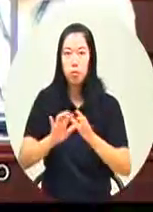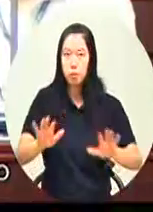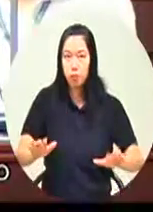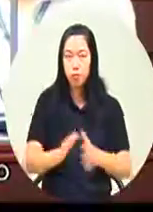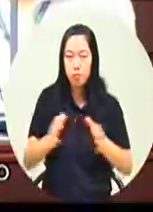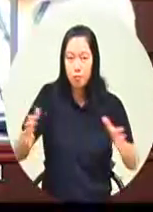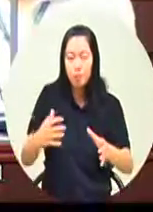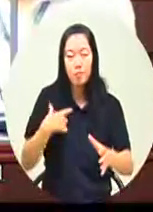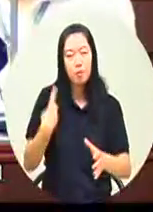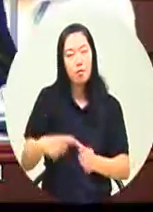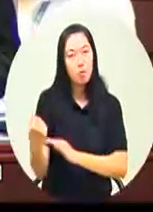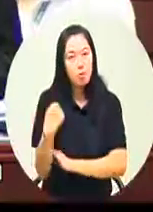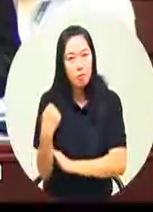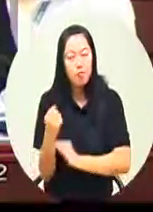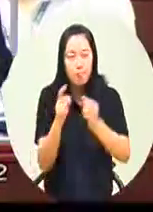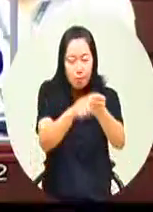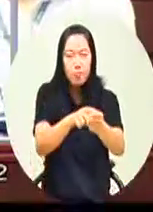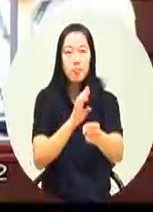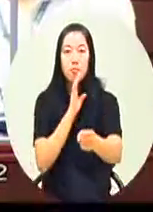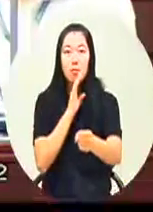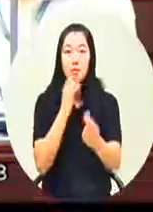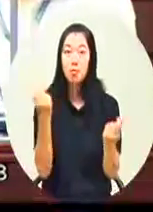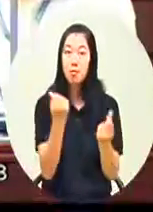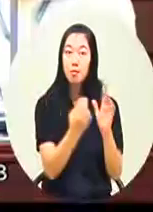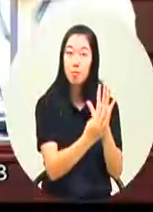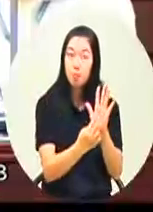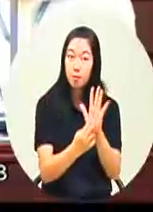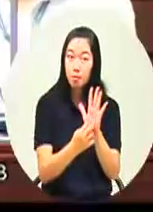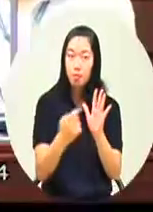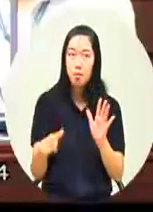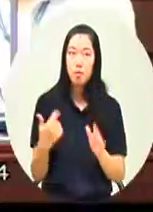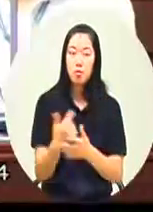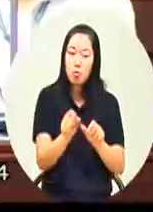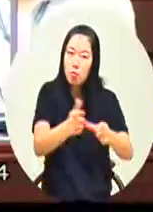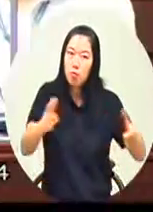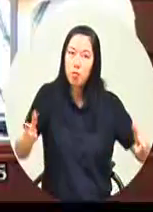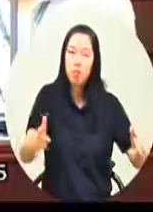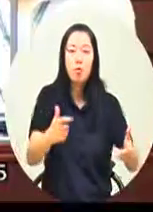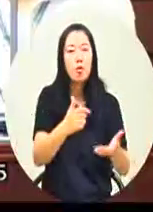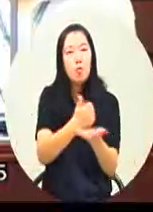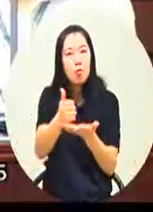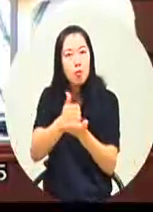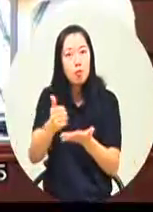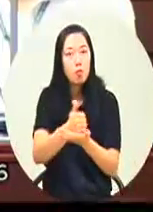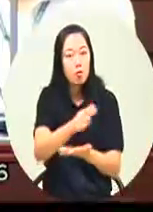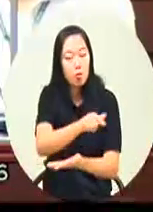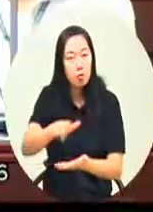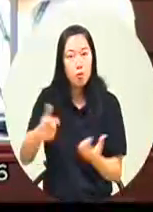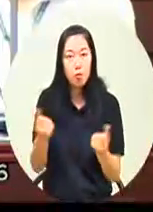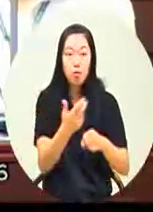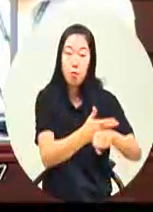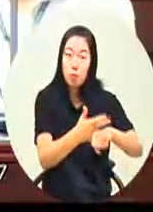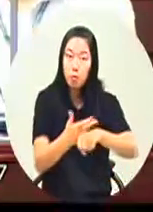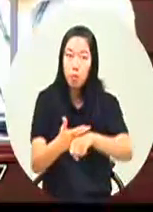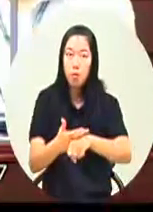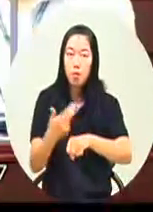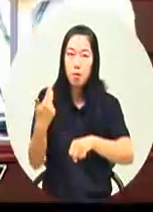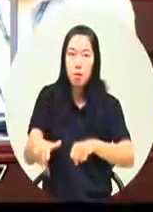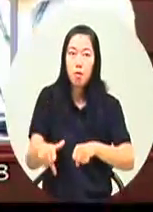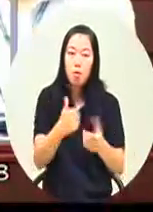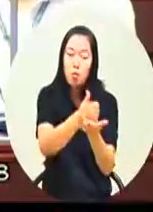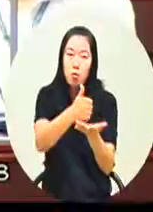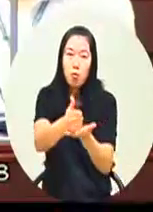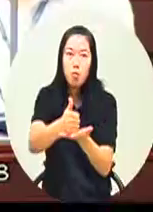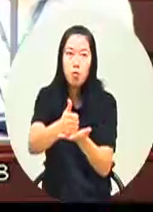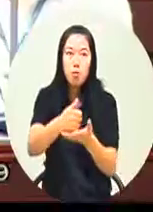同在努力的一个方向，比如说现在有很多多元的运具，其实在技术上面还有在运行上面，